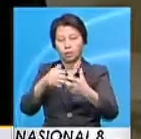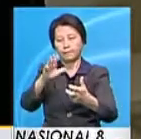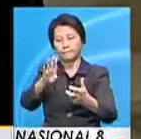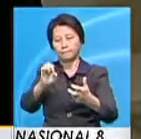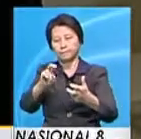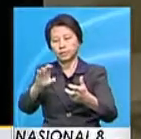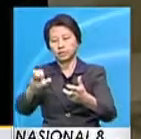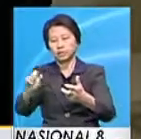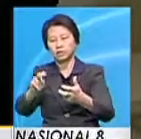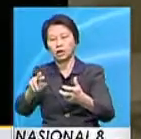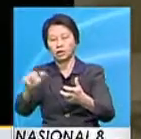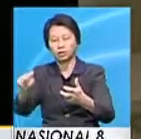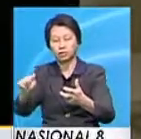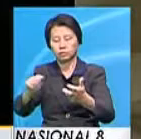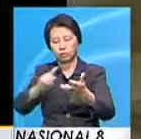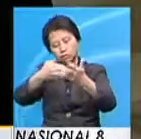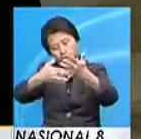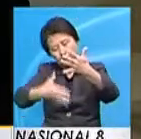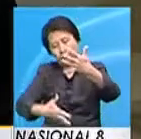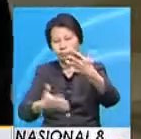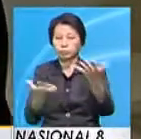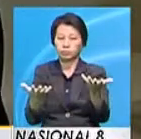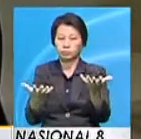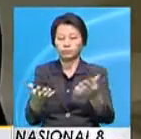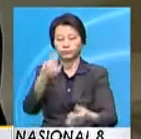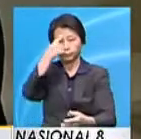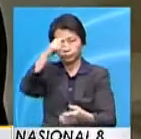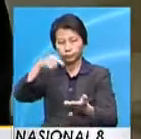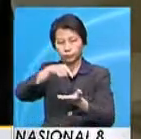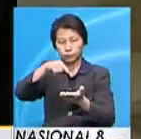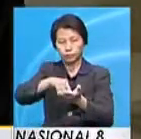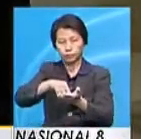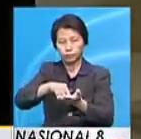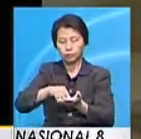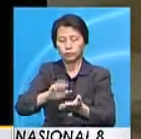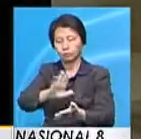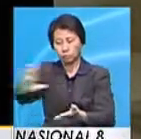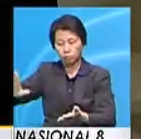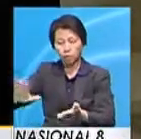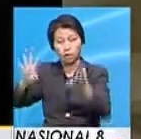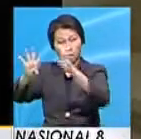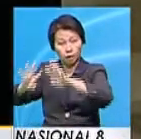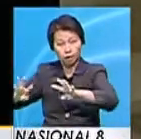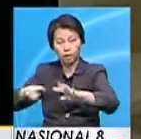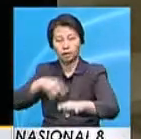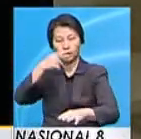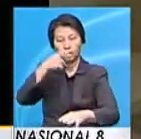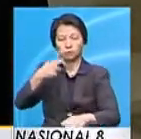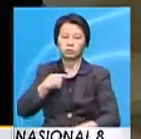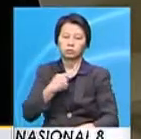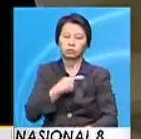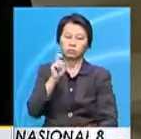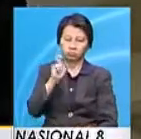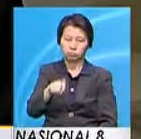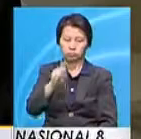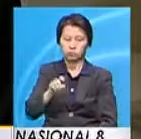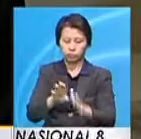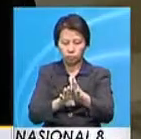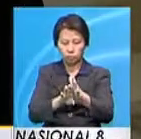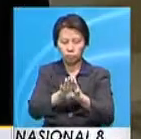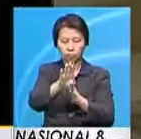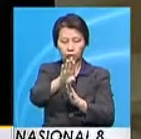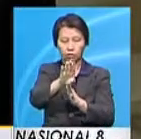pelbagai lagi. Untuk ini mereka mengatakan bahawa kita perlu